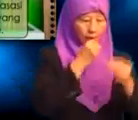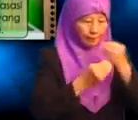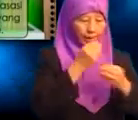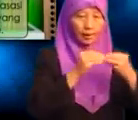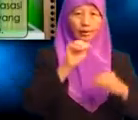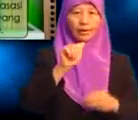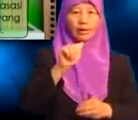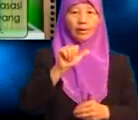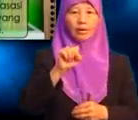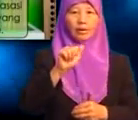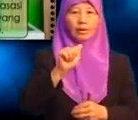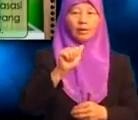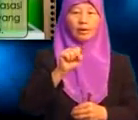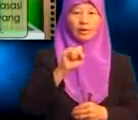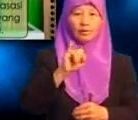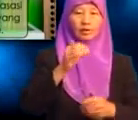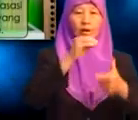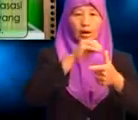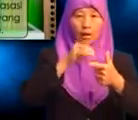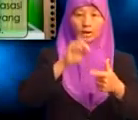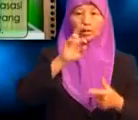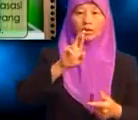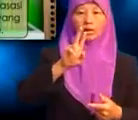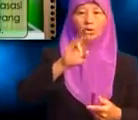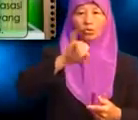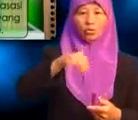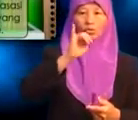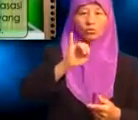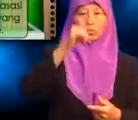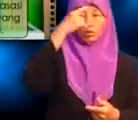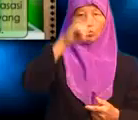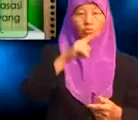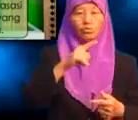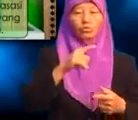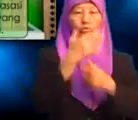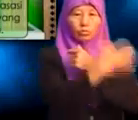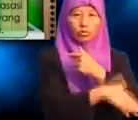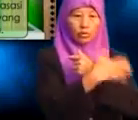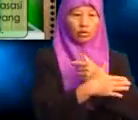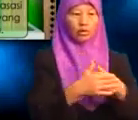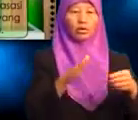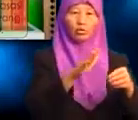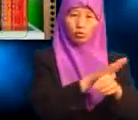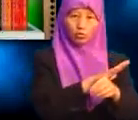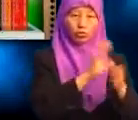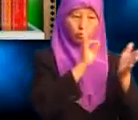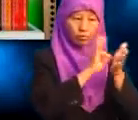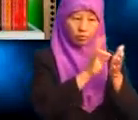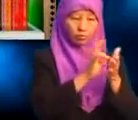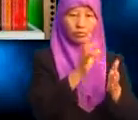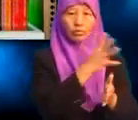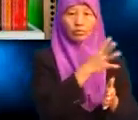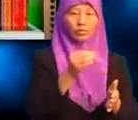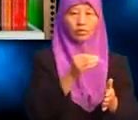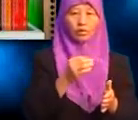asasi atau ruji bagi sesebuah negara yang cukup nisab dan haul.